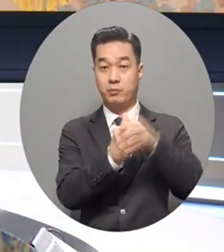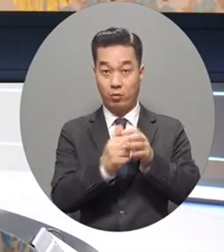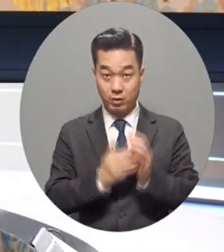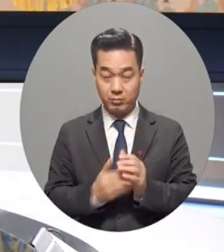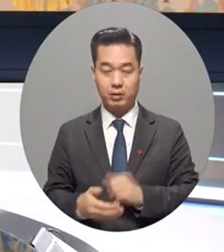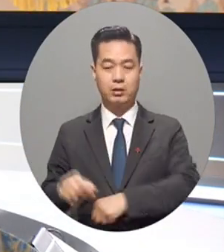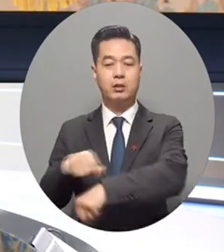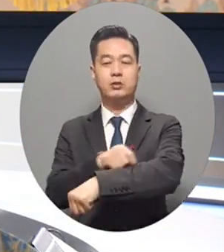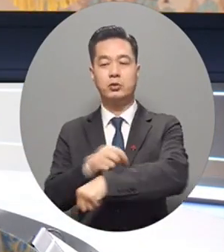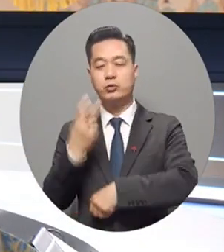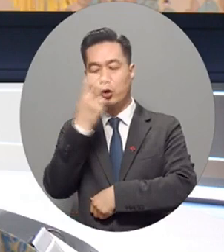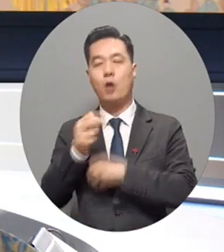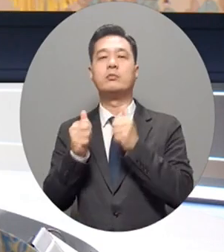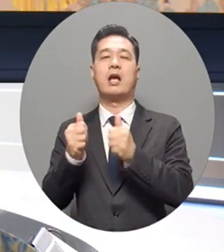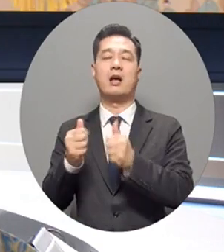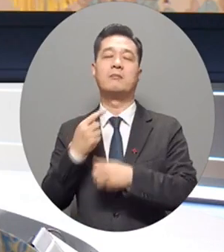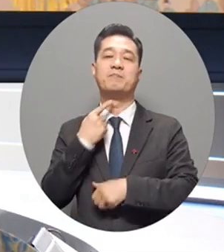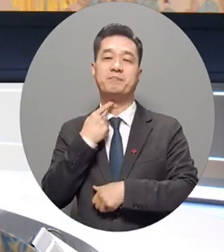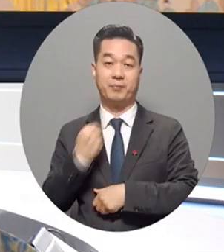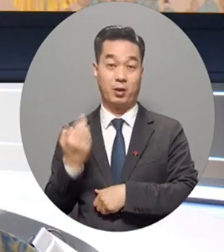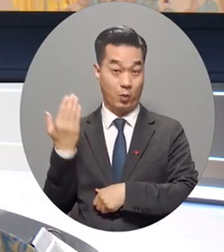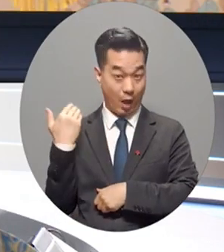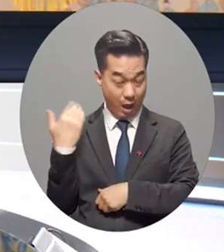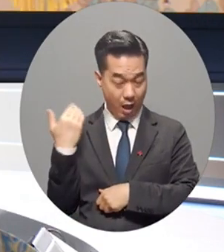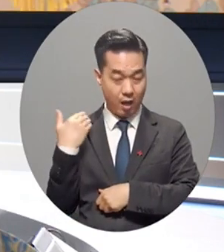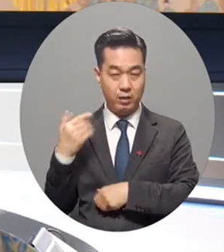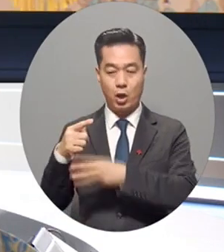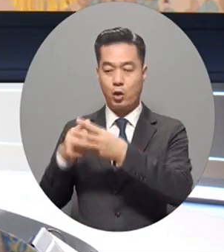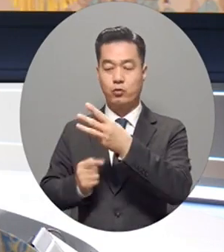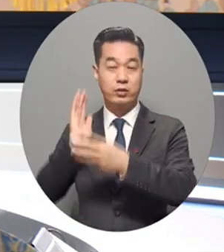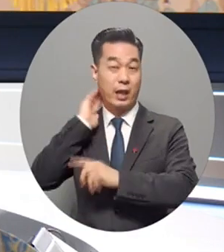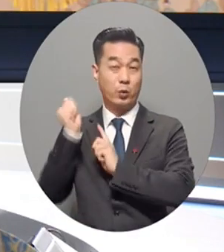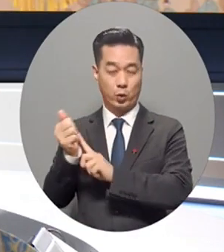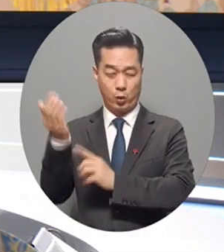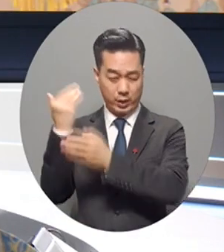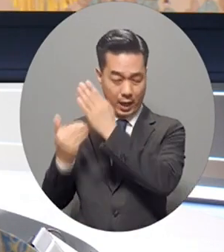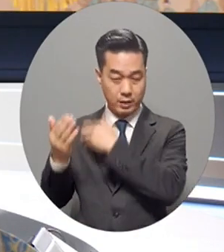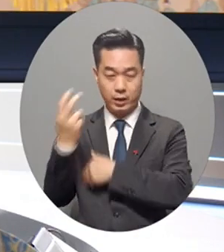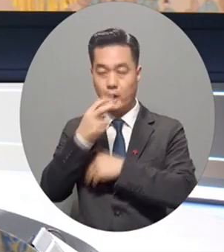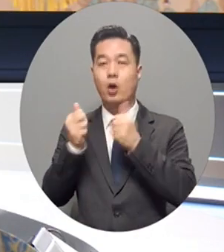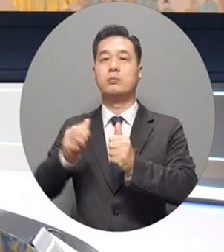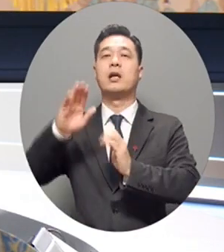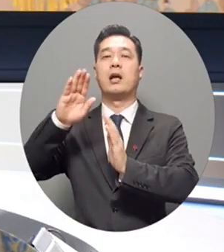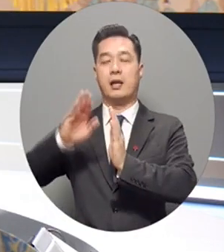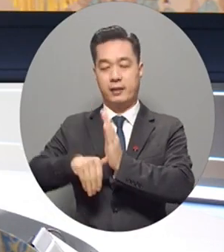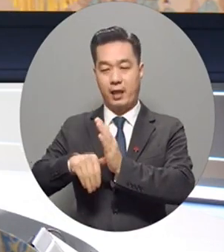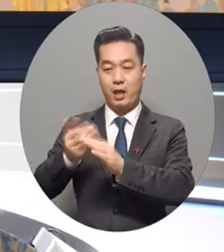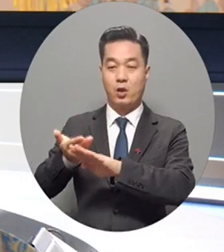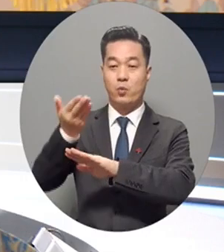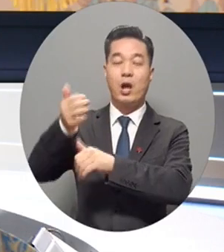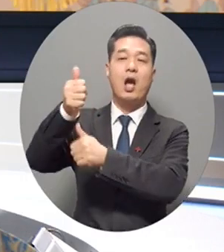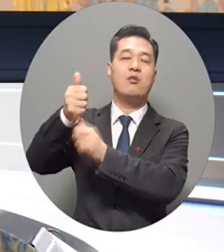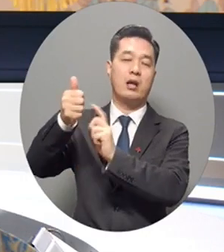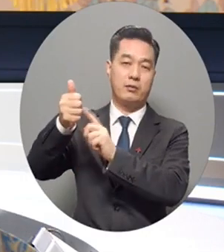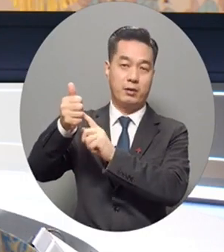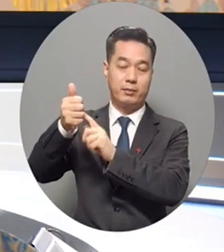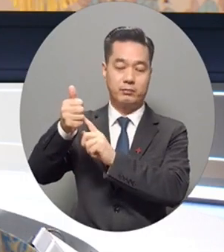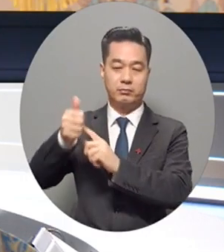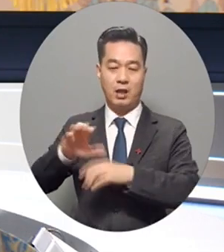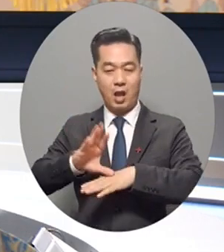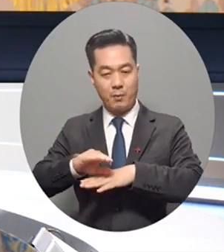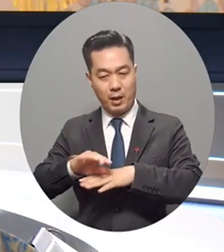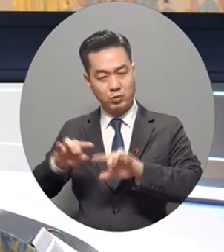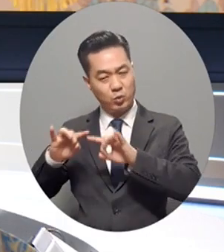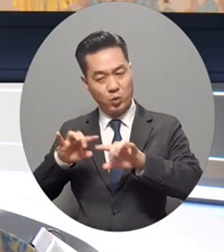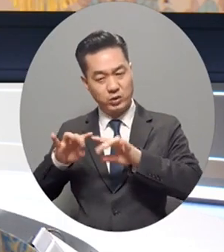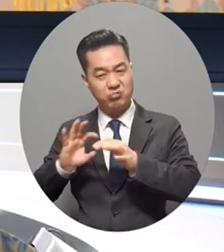검사 출신입니다. 윤석열 대통령의 검사 시절 직속 상관이기도 했는데요. 방송과 통신 관련 경험은 전혀